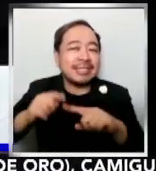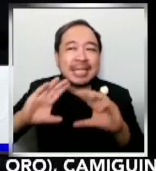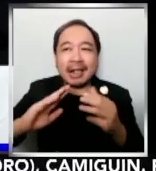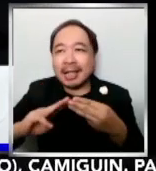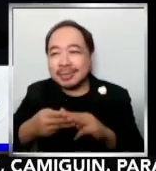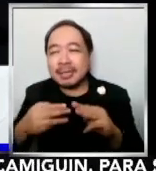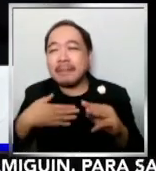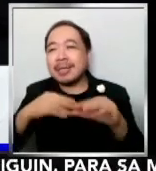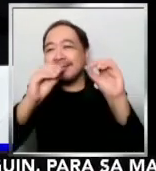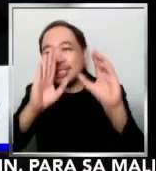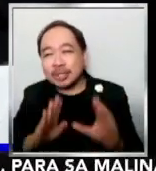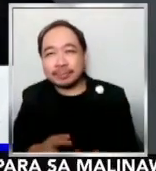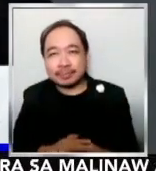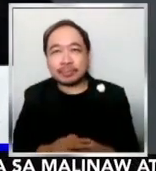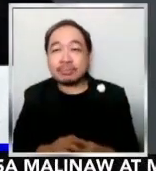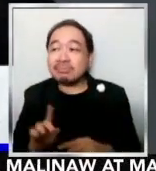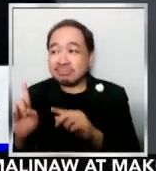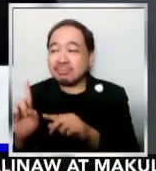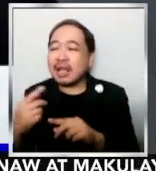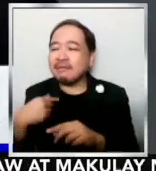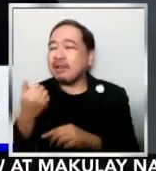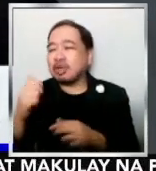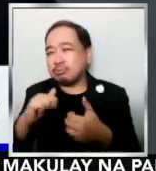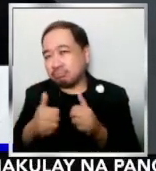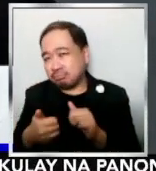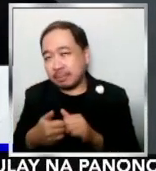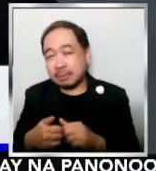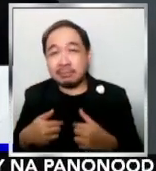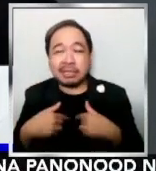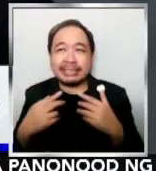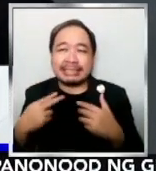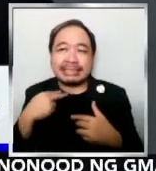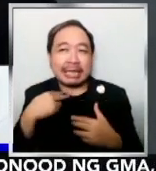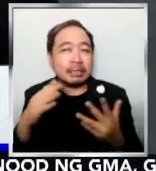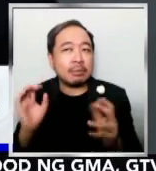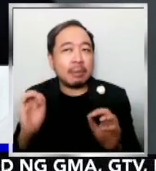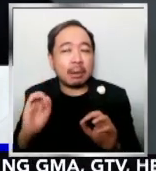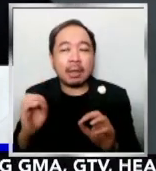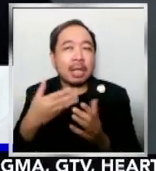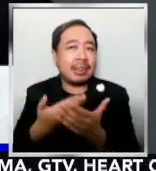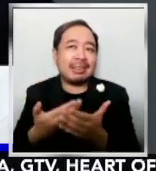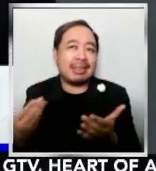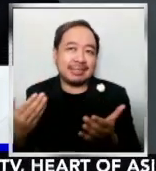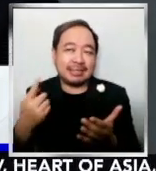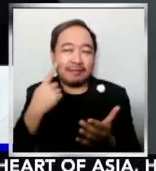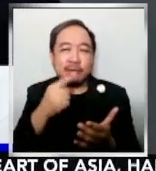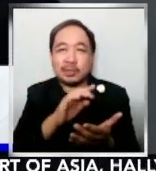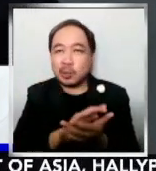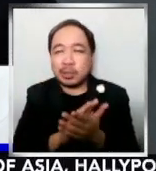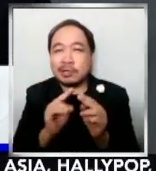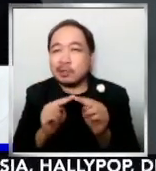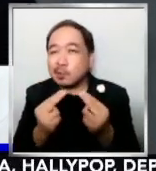May iba naman pinoproblema si Jonel. Wala pa po akong mga kagamitan sa ano. Sa pag-aaral, walang note, wala pa po